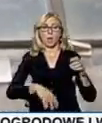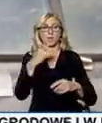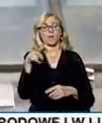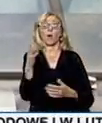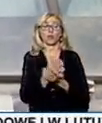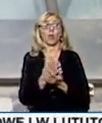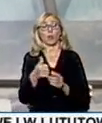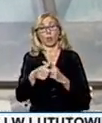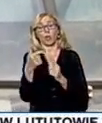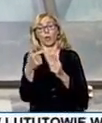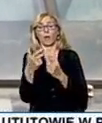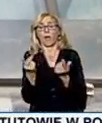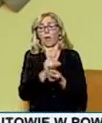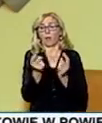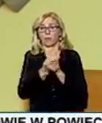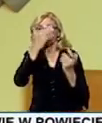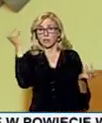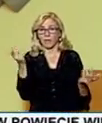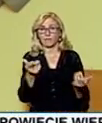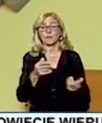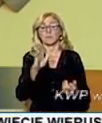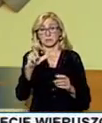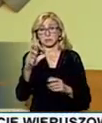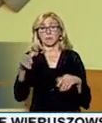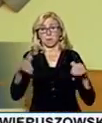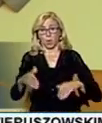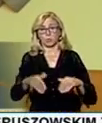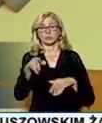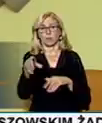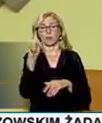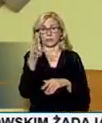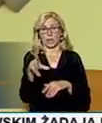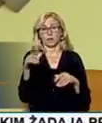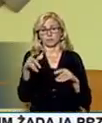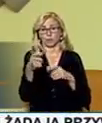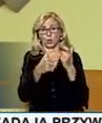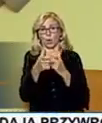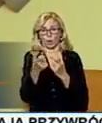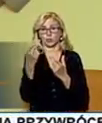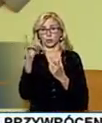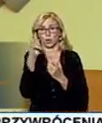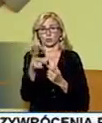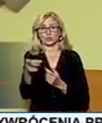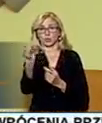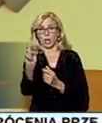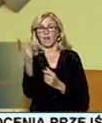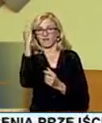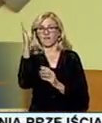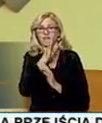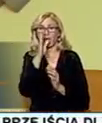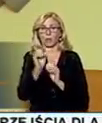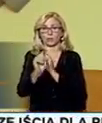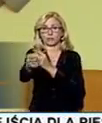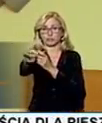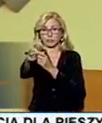to tylko jedna z hipotez. Jedna z wersji przyjmuje, że rzeczywiście mogły zostać ostrzelane z wiatrówki, ale